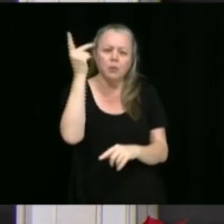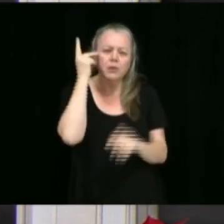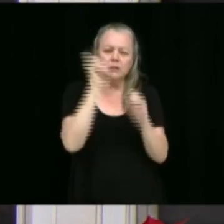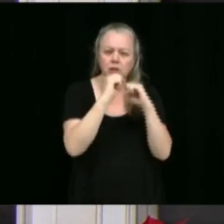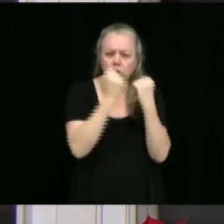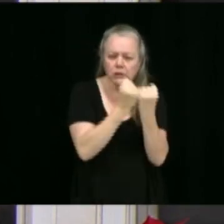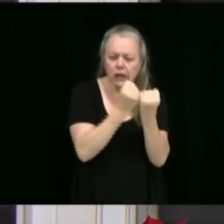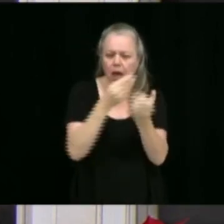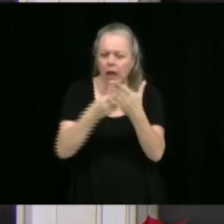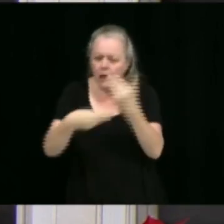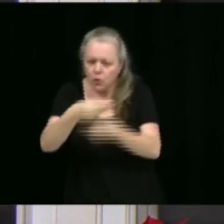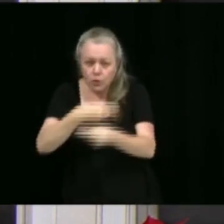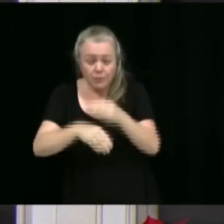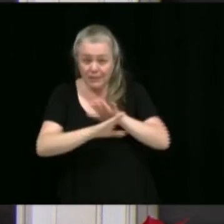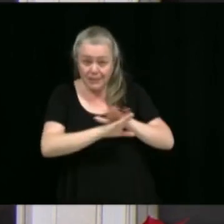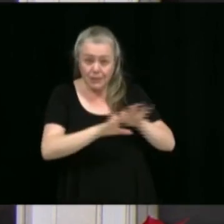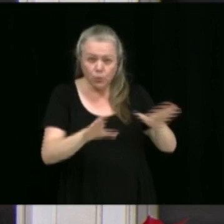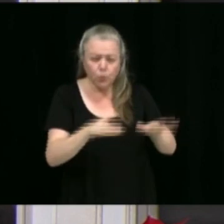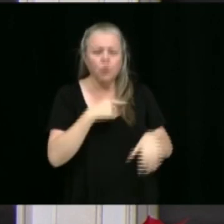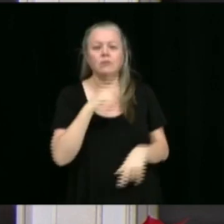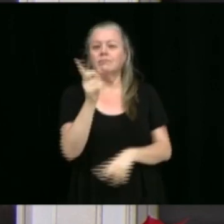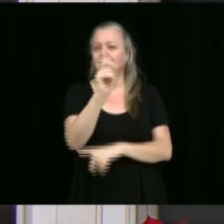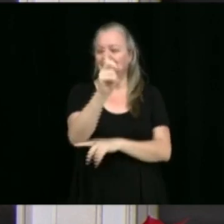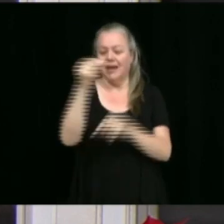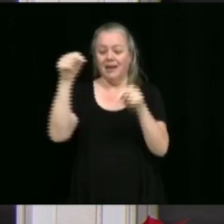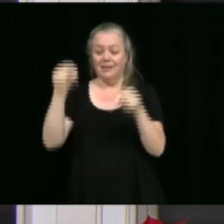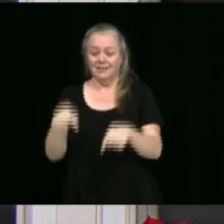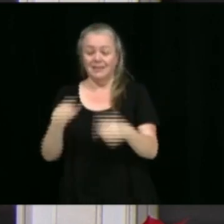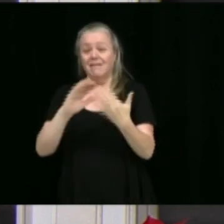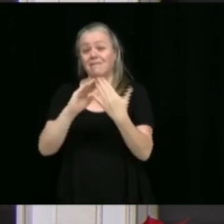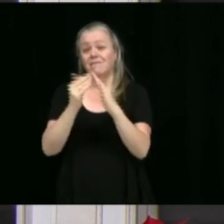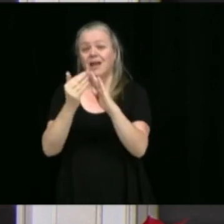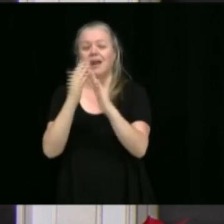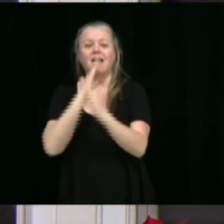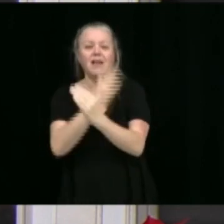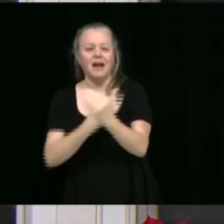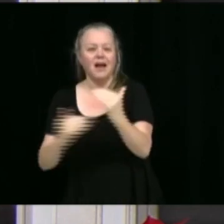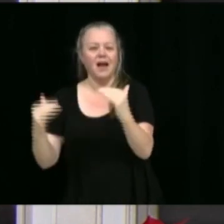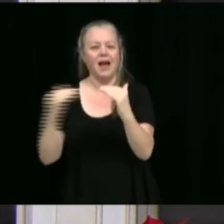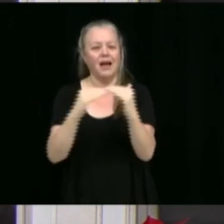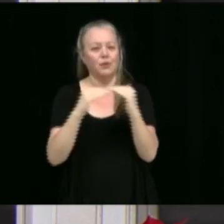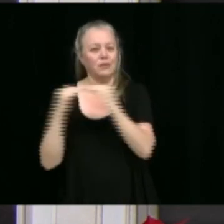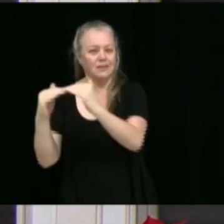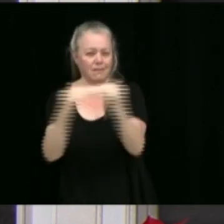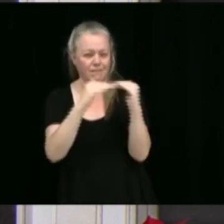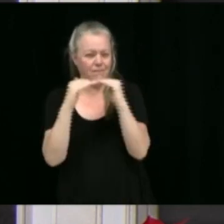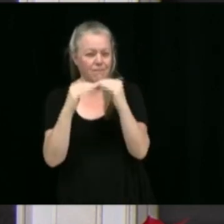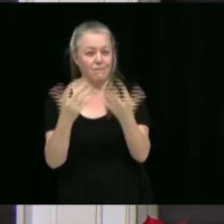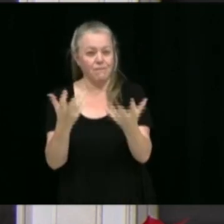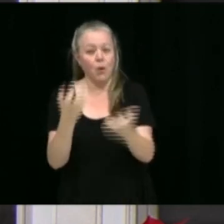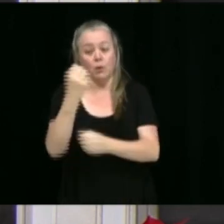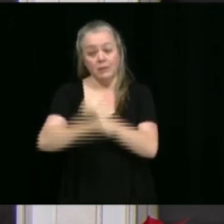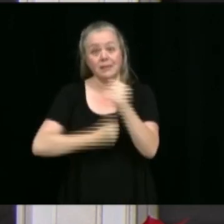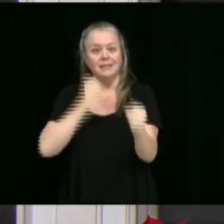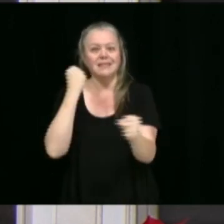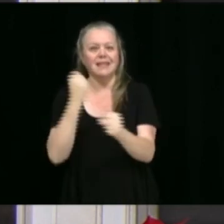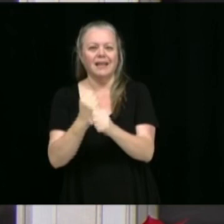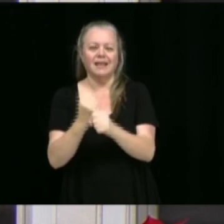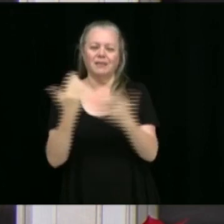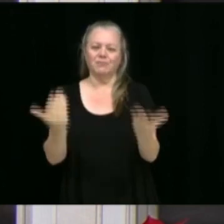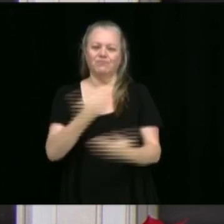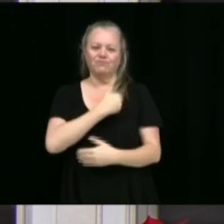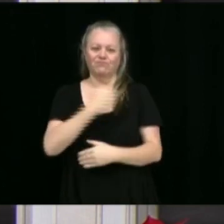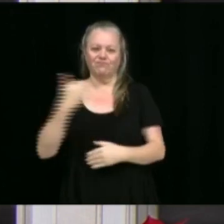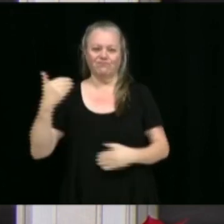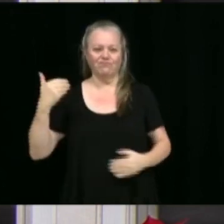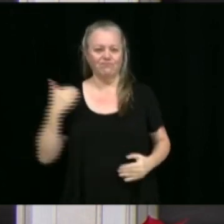l'économie. C'est aussi de développer une ville qui est inclusive. Puis cette année, encore une fois, on va avoir la chance de reconnaître